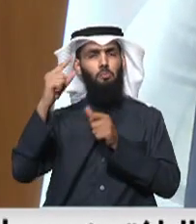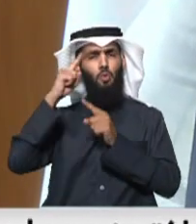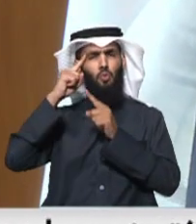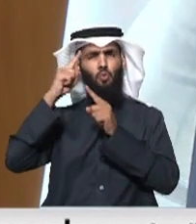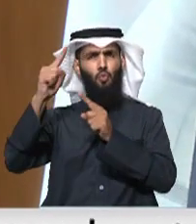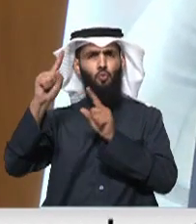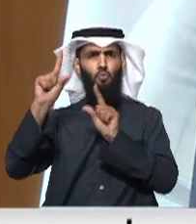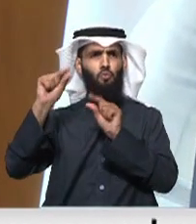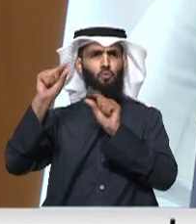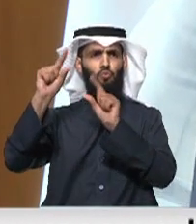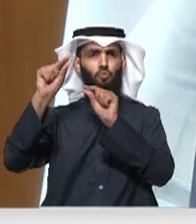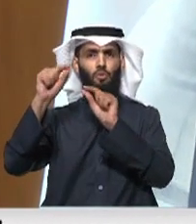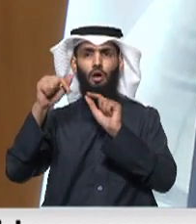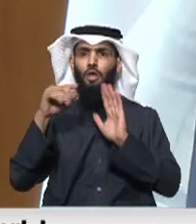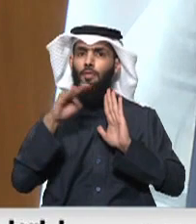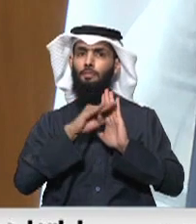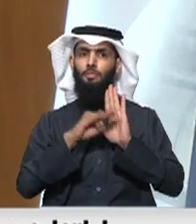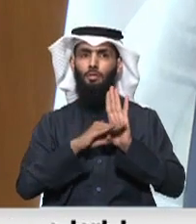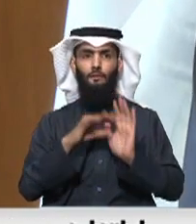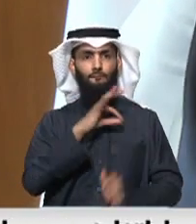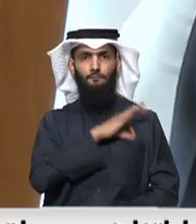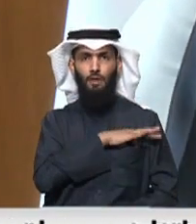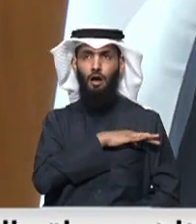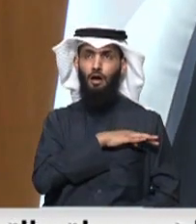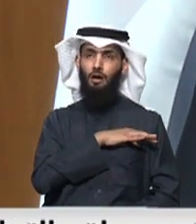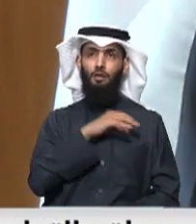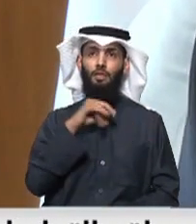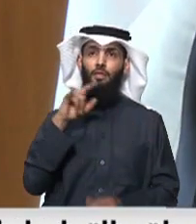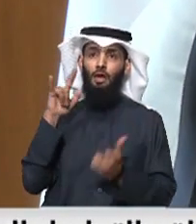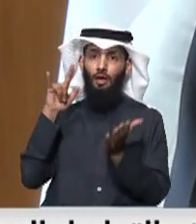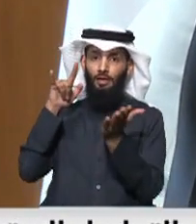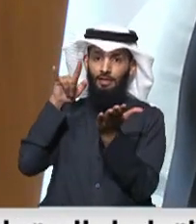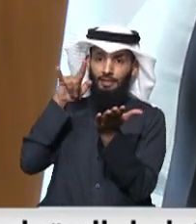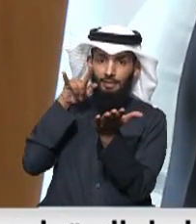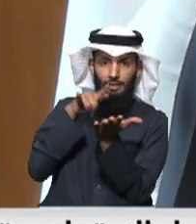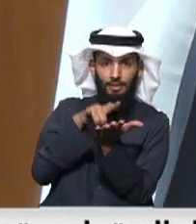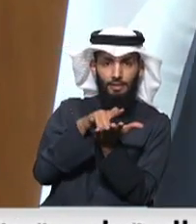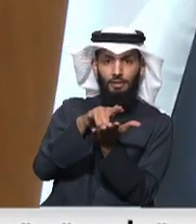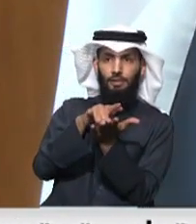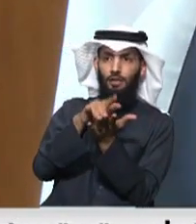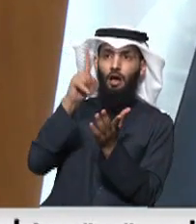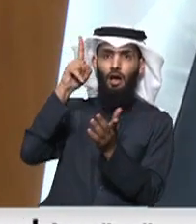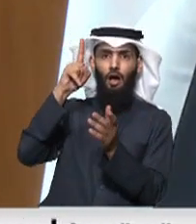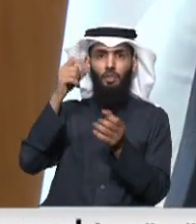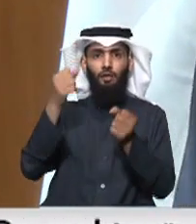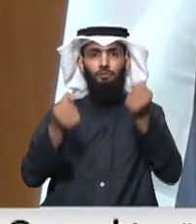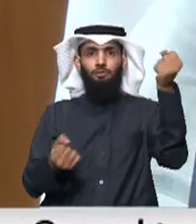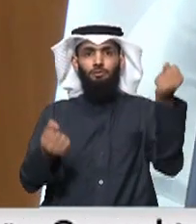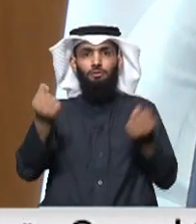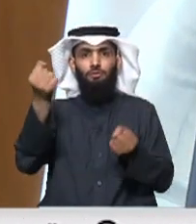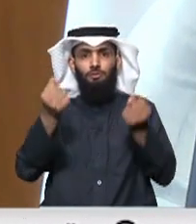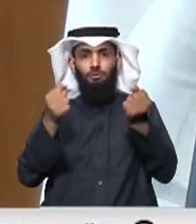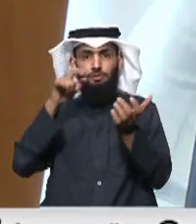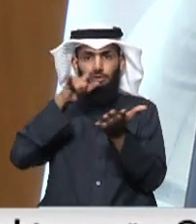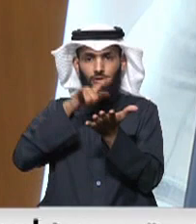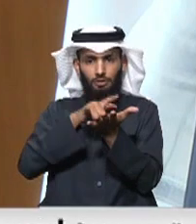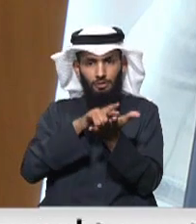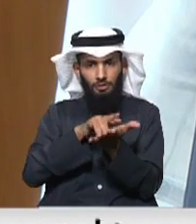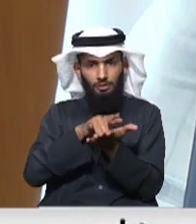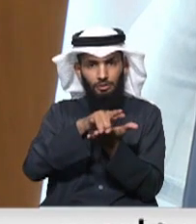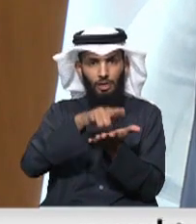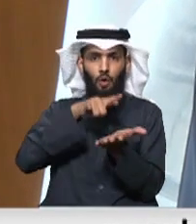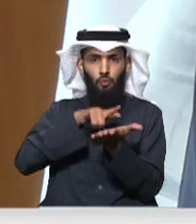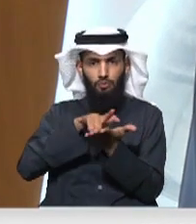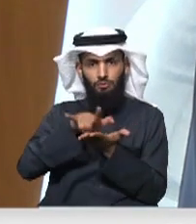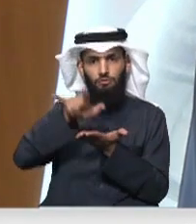أهم الأنظمة التي تخدم المراقب الجوي لكي يقوم بعمله بحركة الإقلاع والهبوط في مطار الكويت